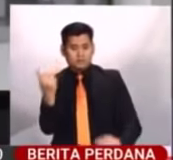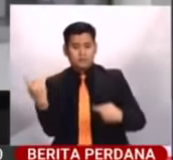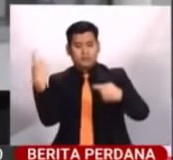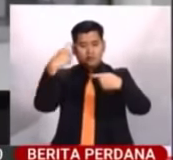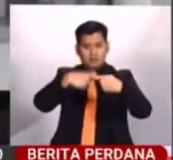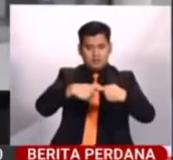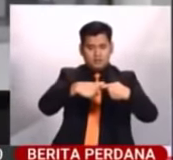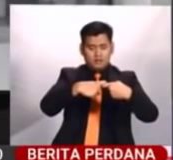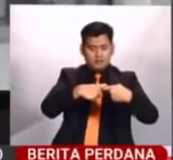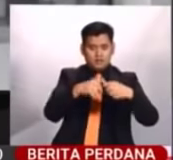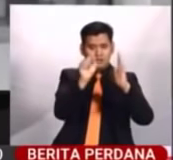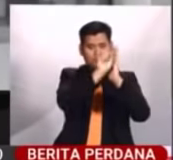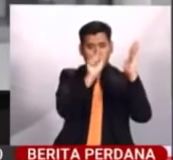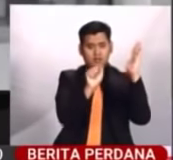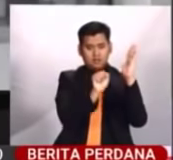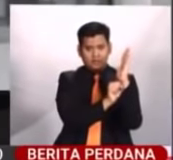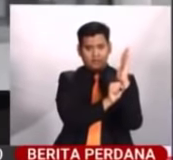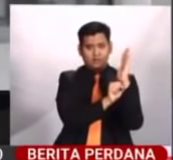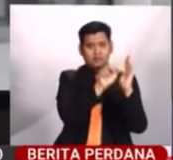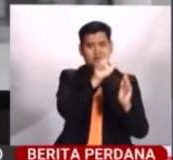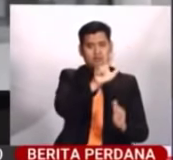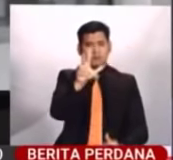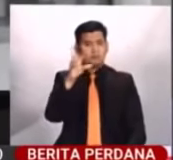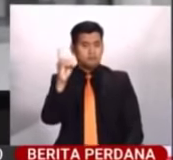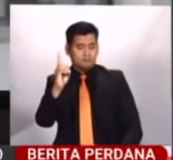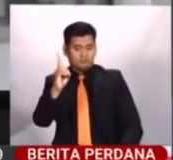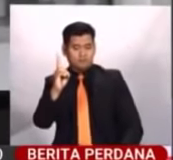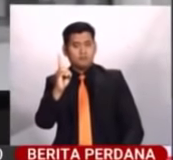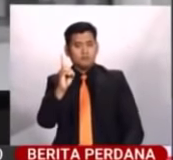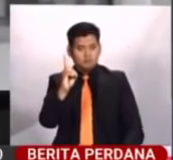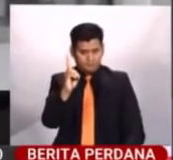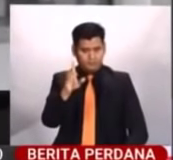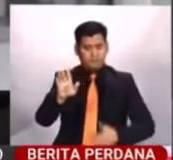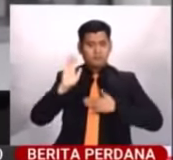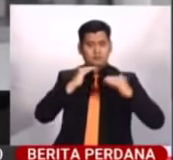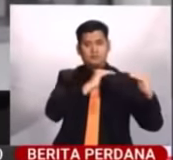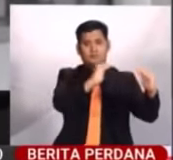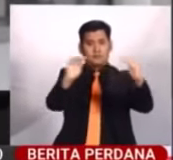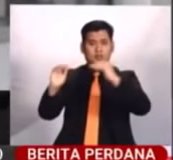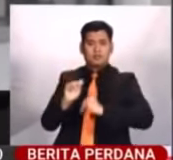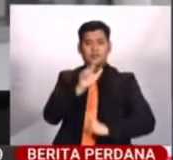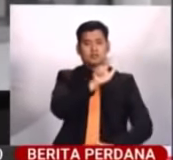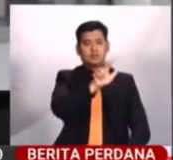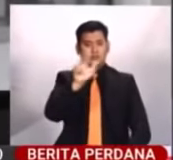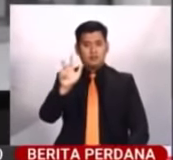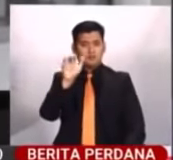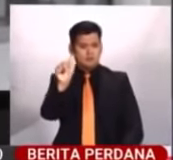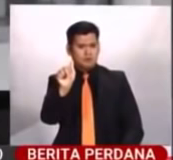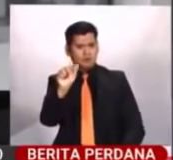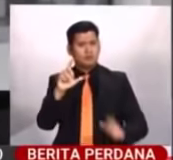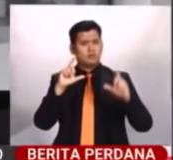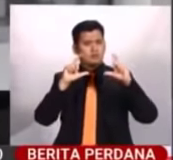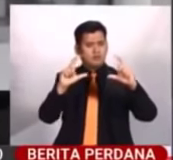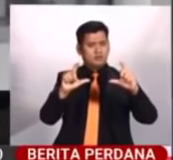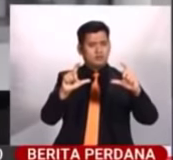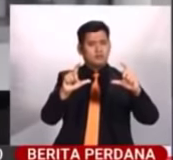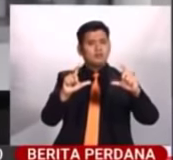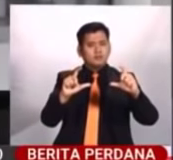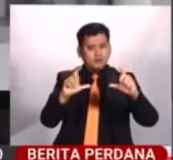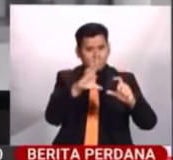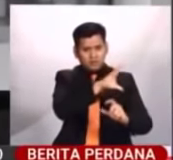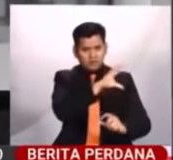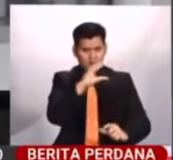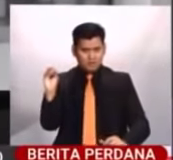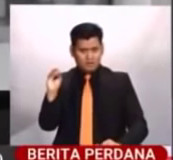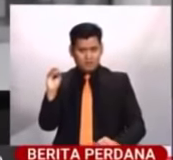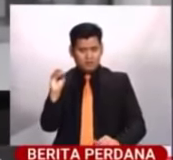membabitkan Seksyen 33D-1 perakuan pematuhan standard 33A-1 akreditasi dan